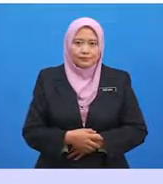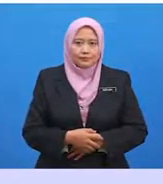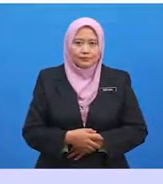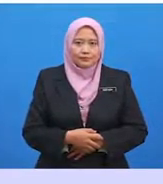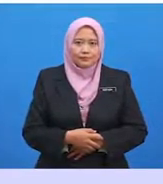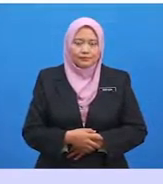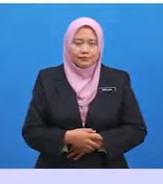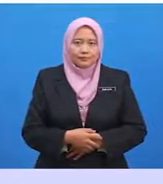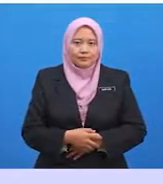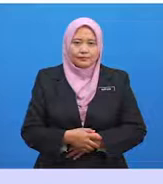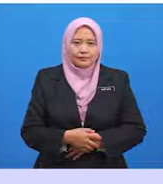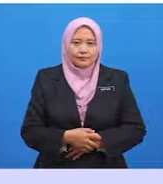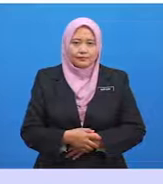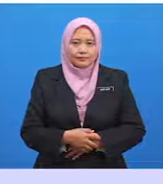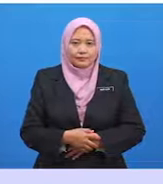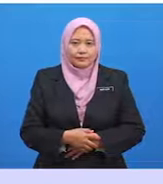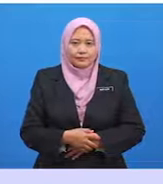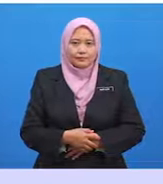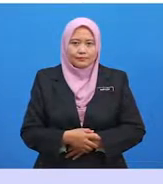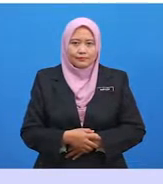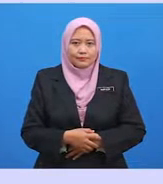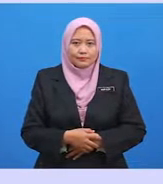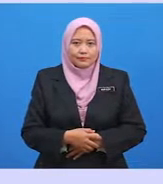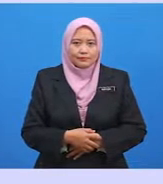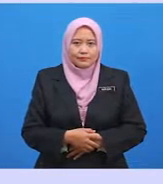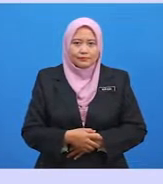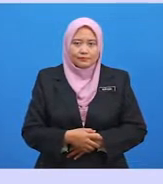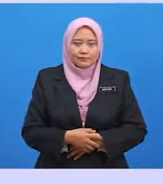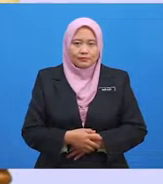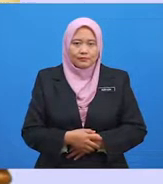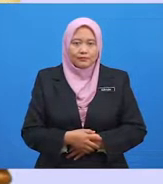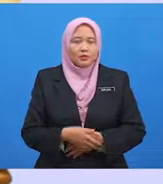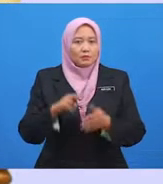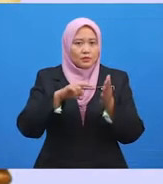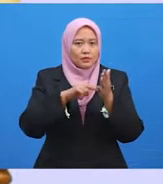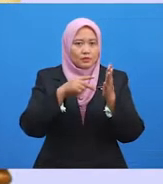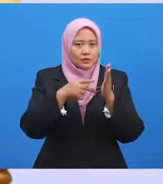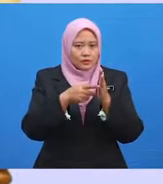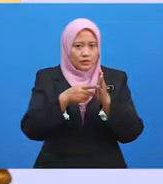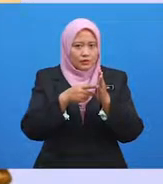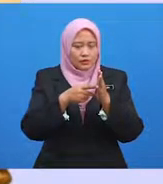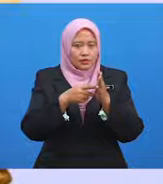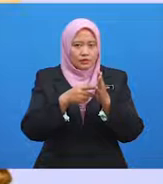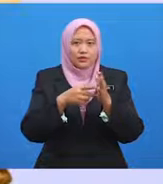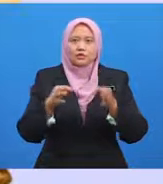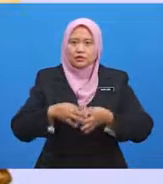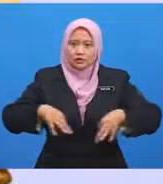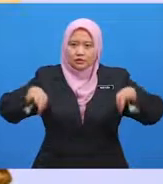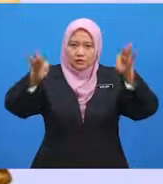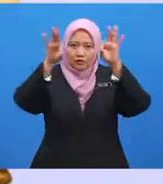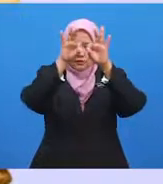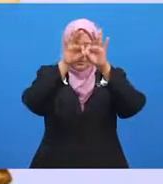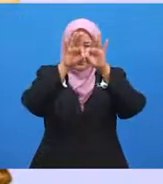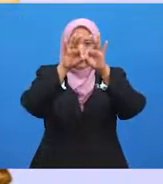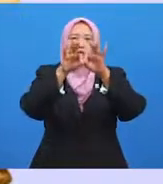musodiqon Laura utama Wings mesumnya diriwayatkan dari kisah Ibnu Umar